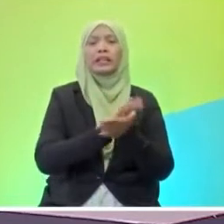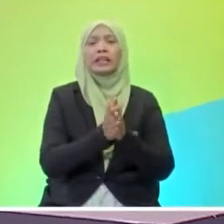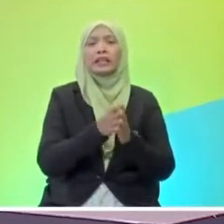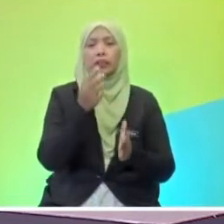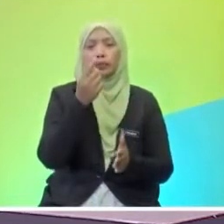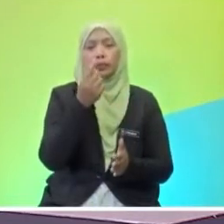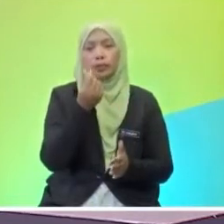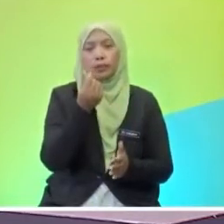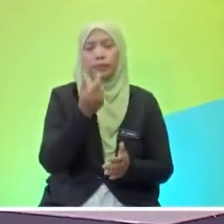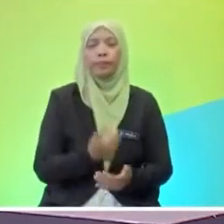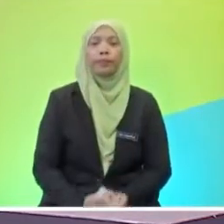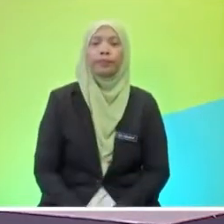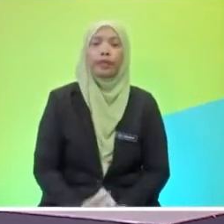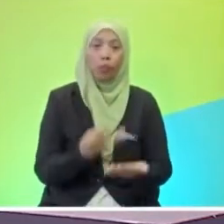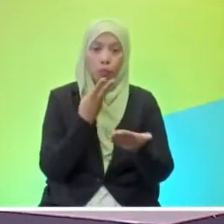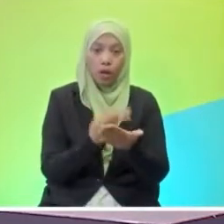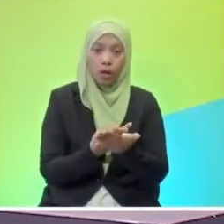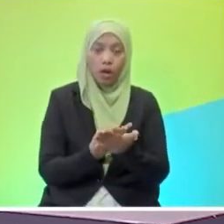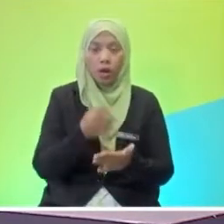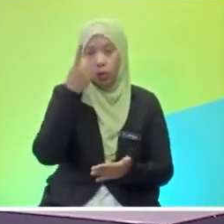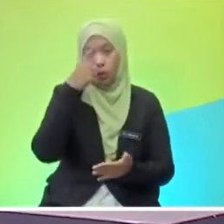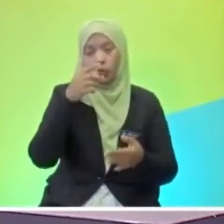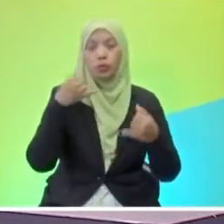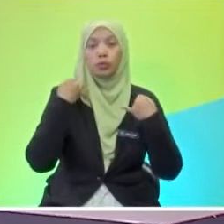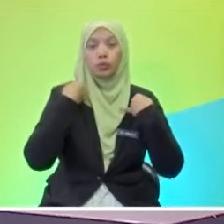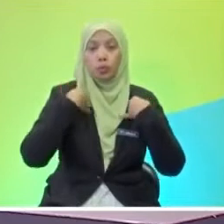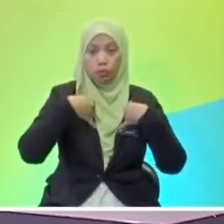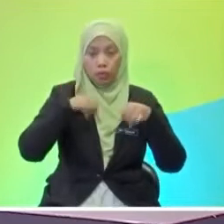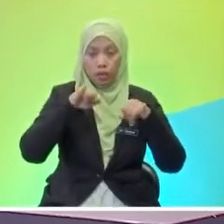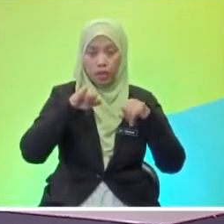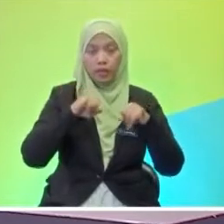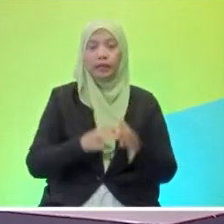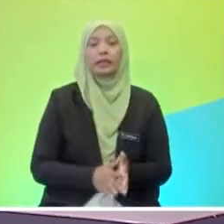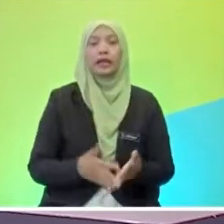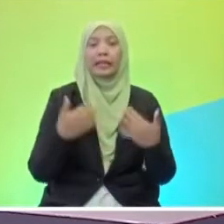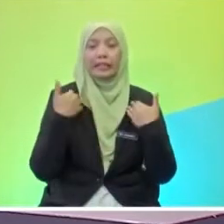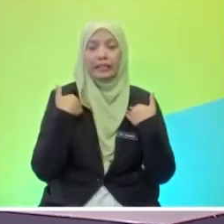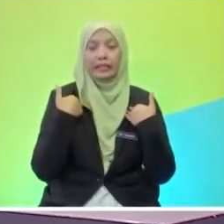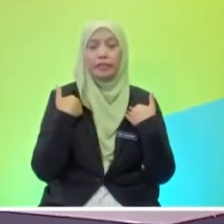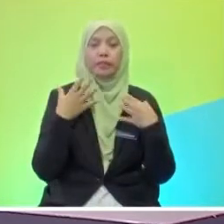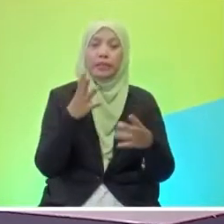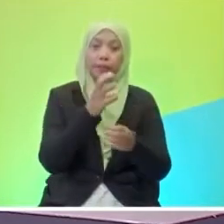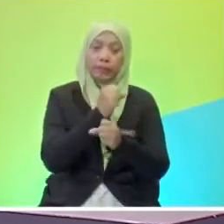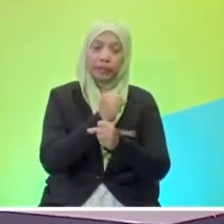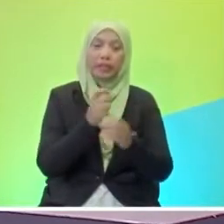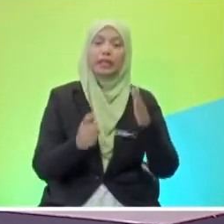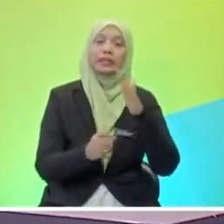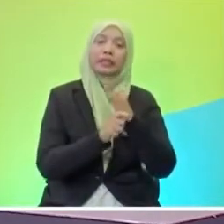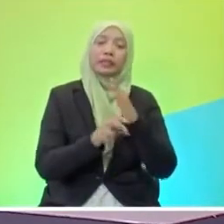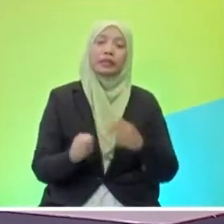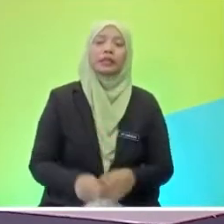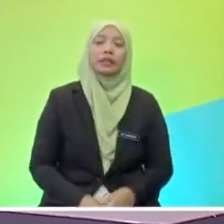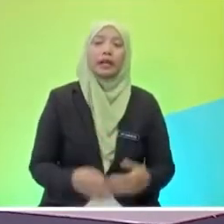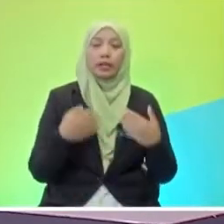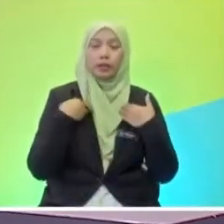boleh dijual untuk menjaga pendapatan tambahan bolehlah dapat duit nak ke